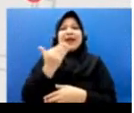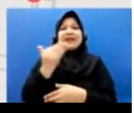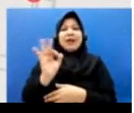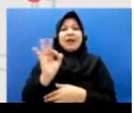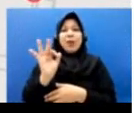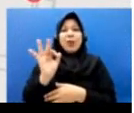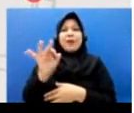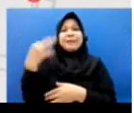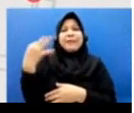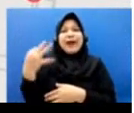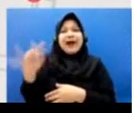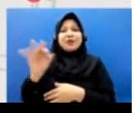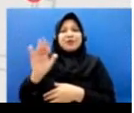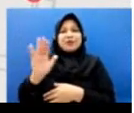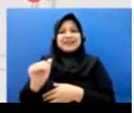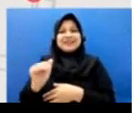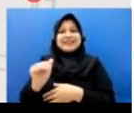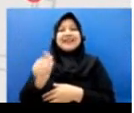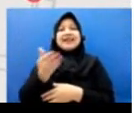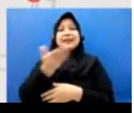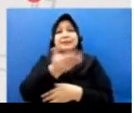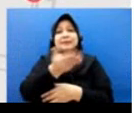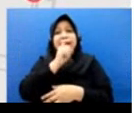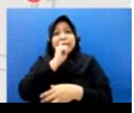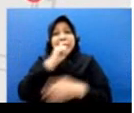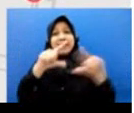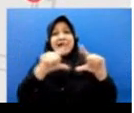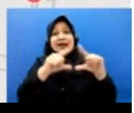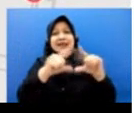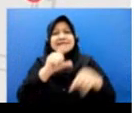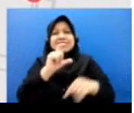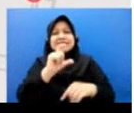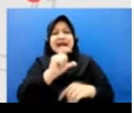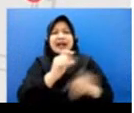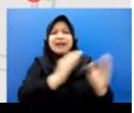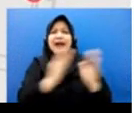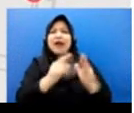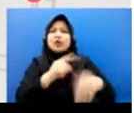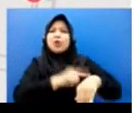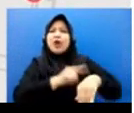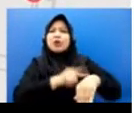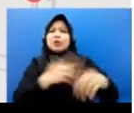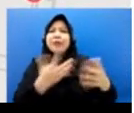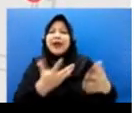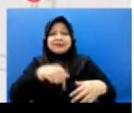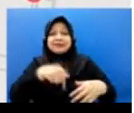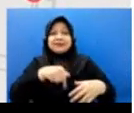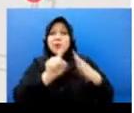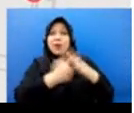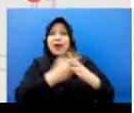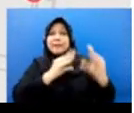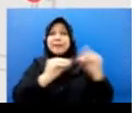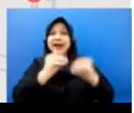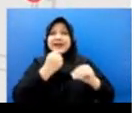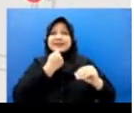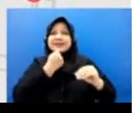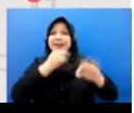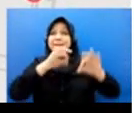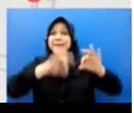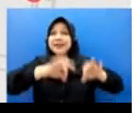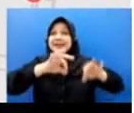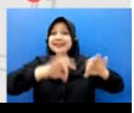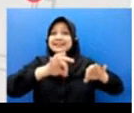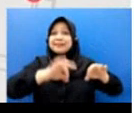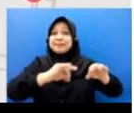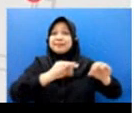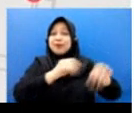Adin itu mengatur waktu? Kita langsung masuk ke manajemen waktu nih Pak ya. Karena kan banyak hal harus